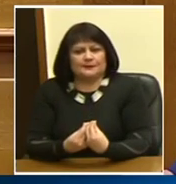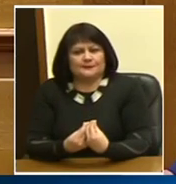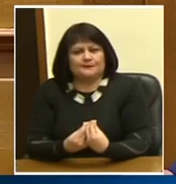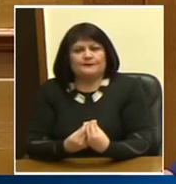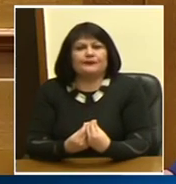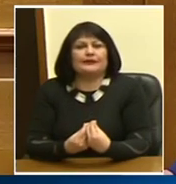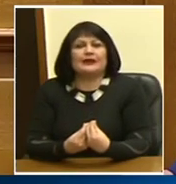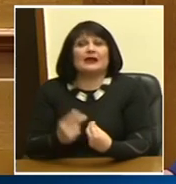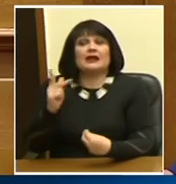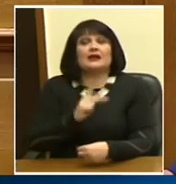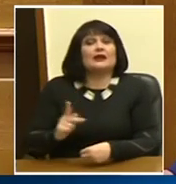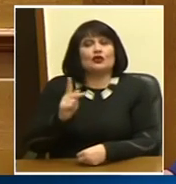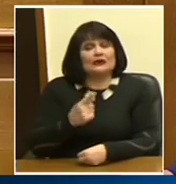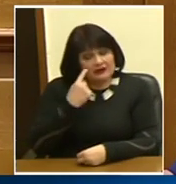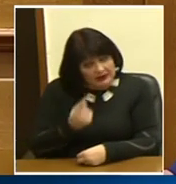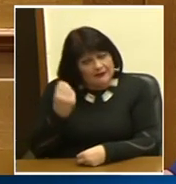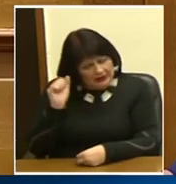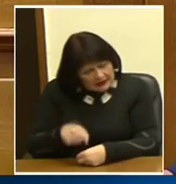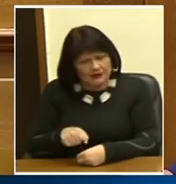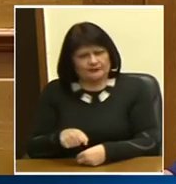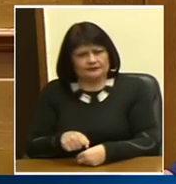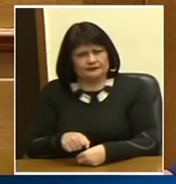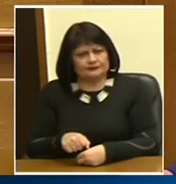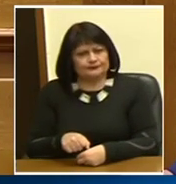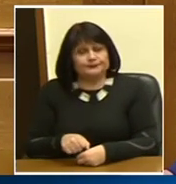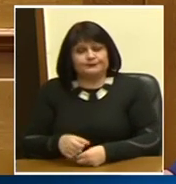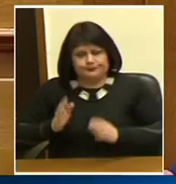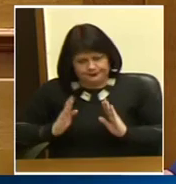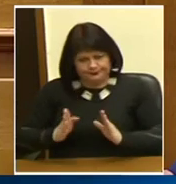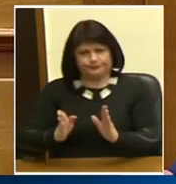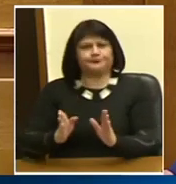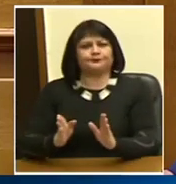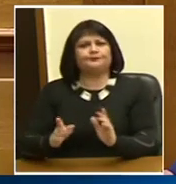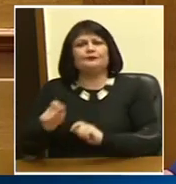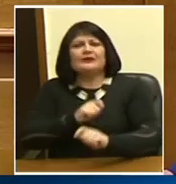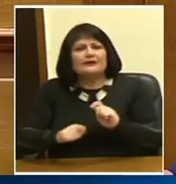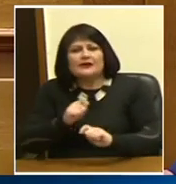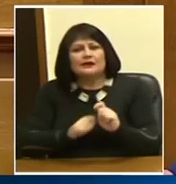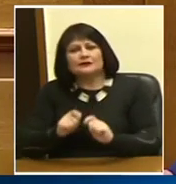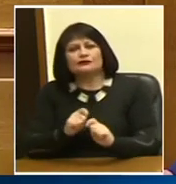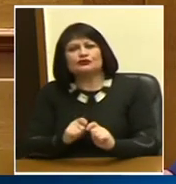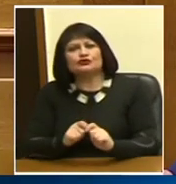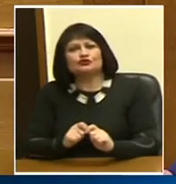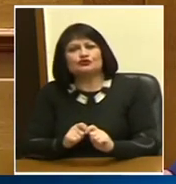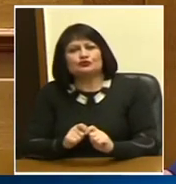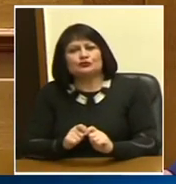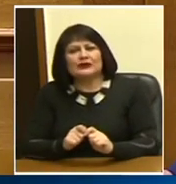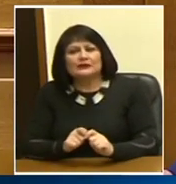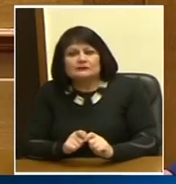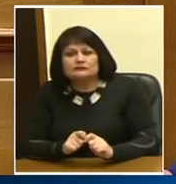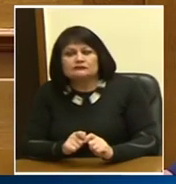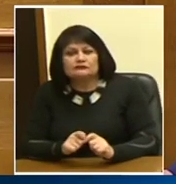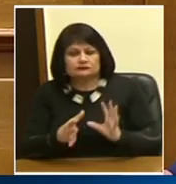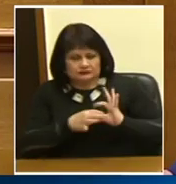το βλέπει απολύτως θετικά, να προχωρήσουμε στη θέσπιση ορίου θητιών για τη